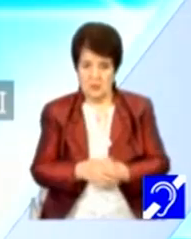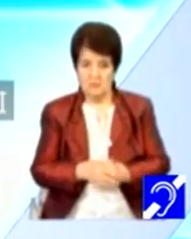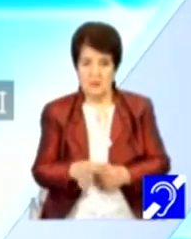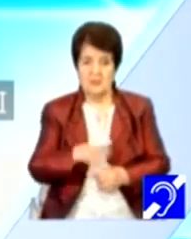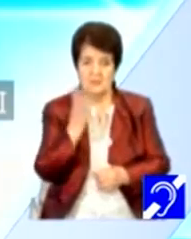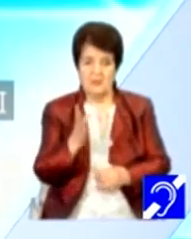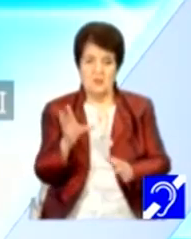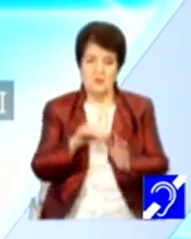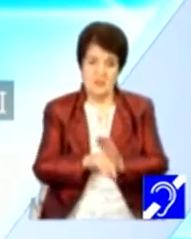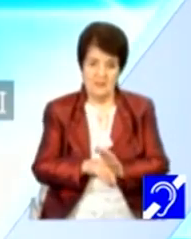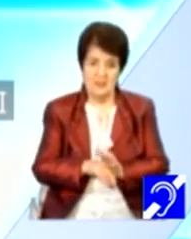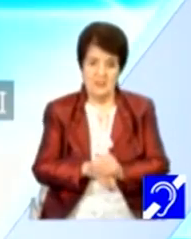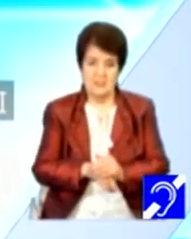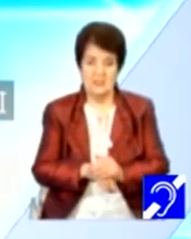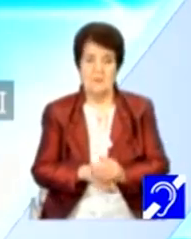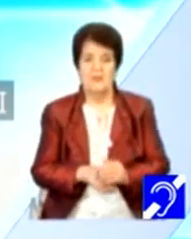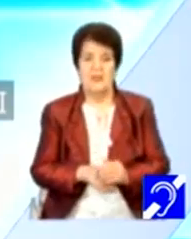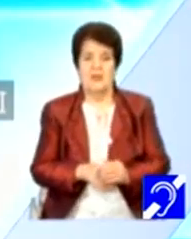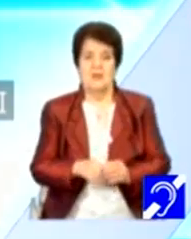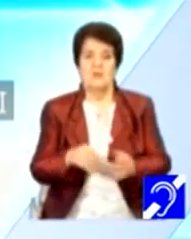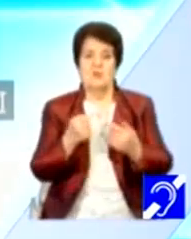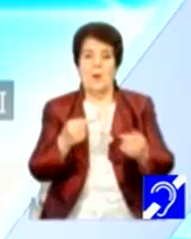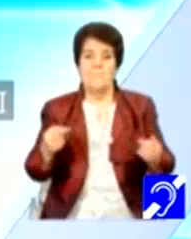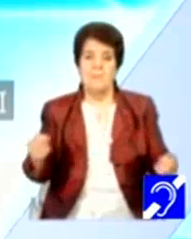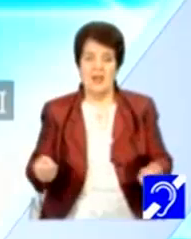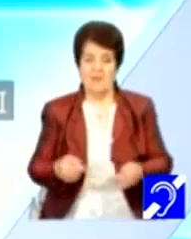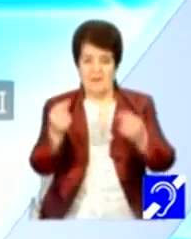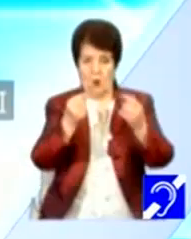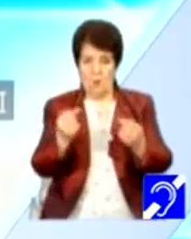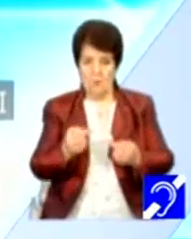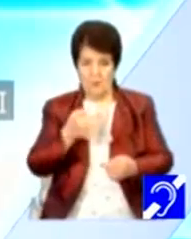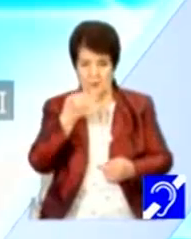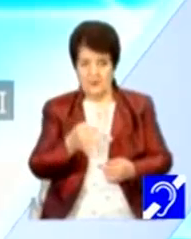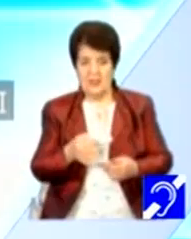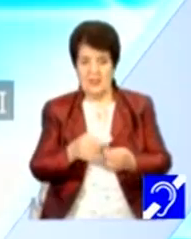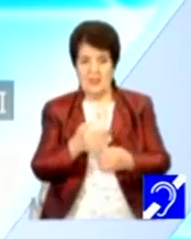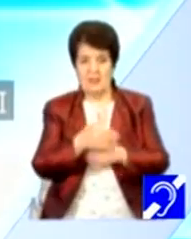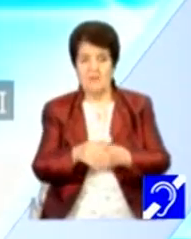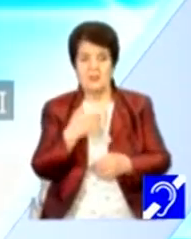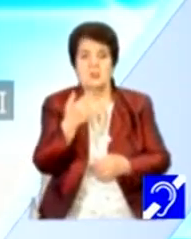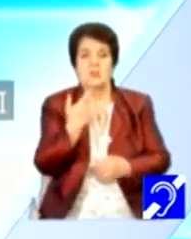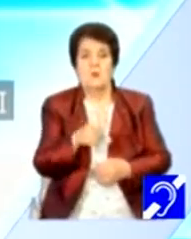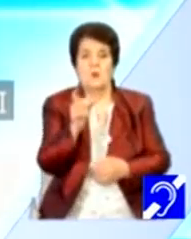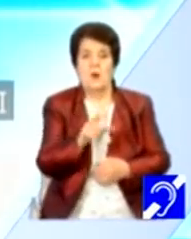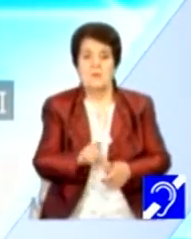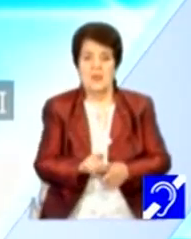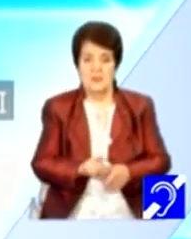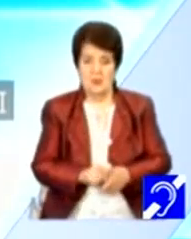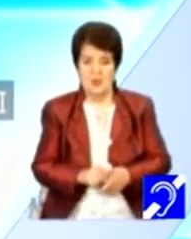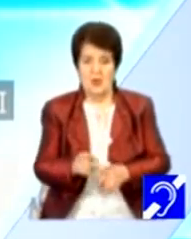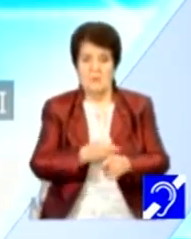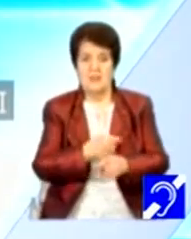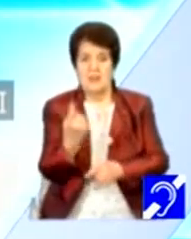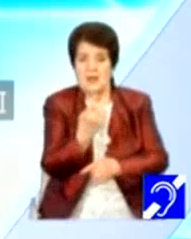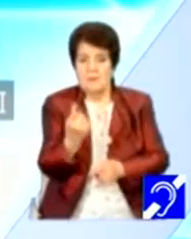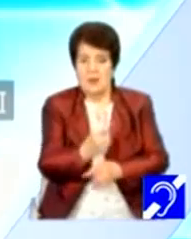și investiții, să fie și mărfuri competitive în afară. De ce zic oamenii așa? Pentru că se vinde materie